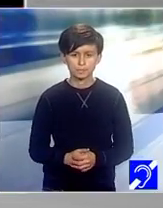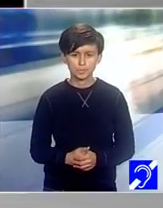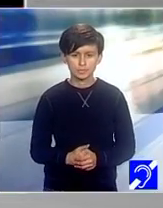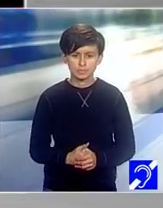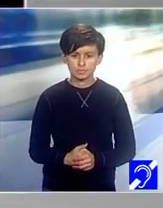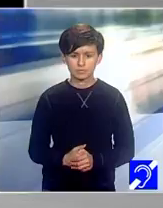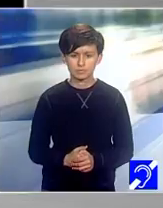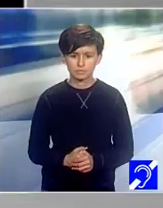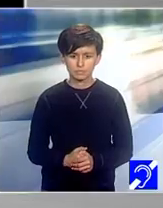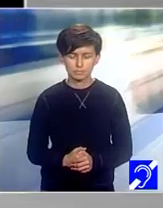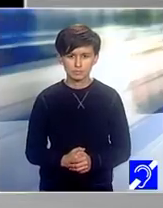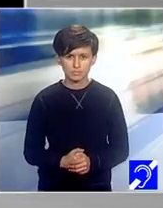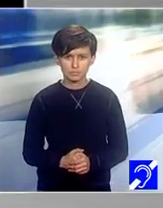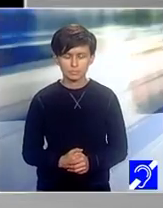vedere,